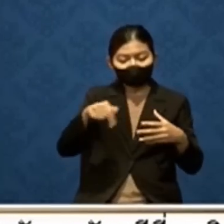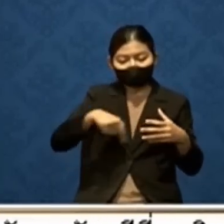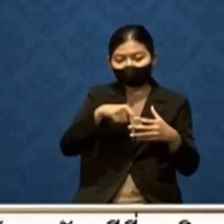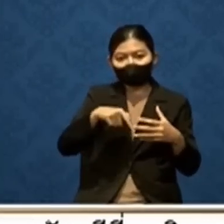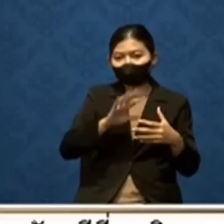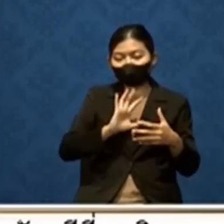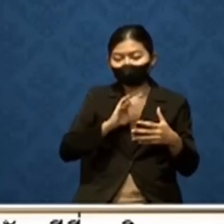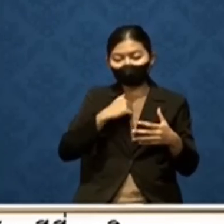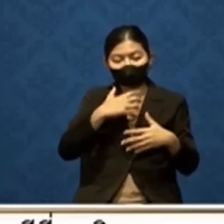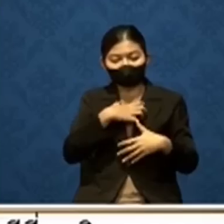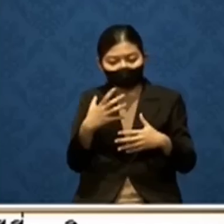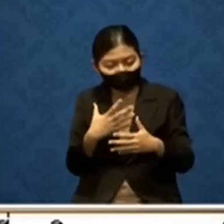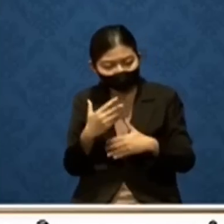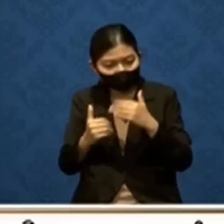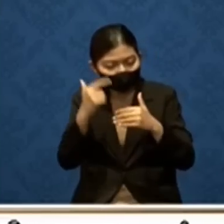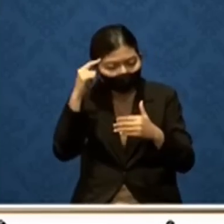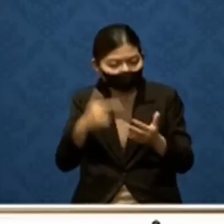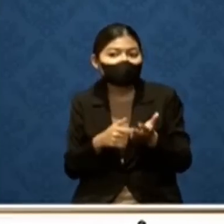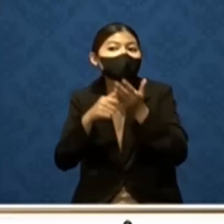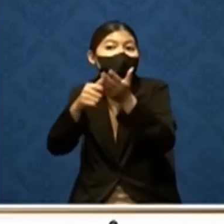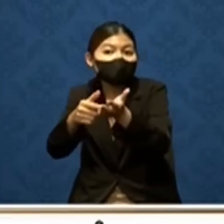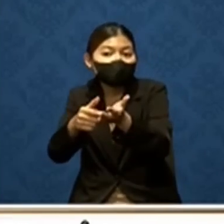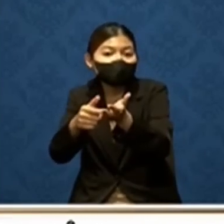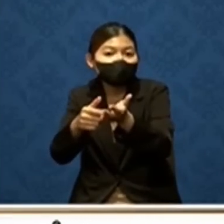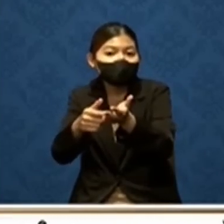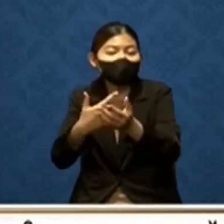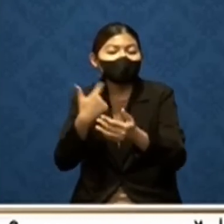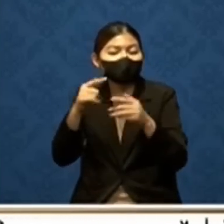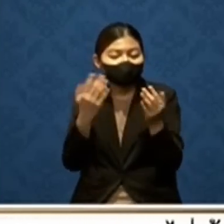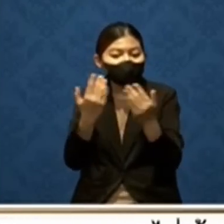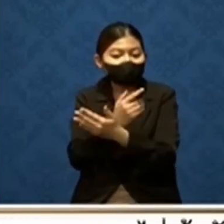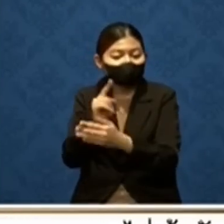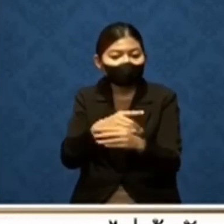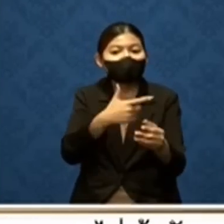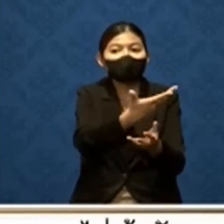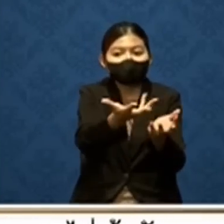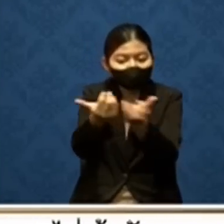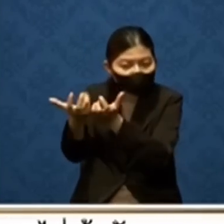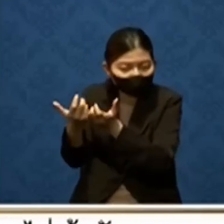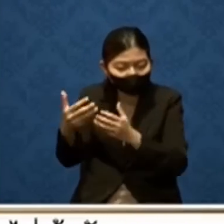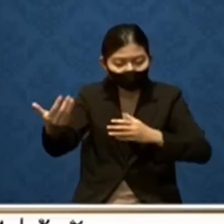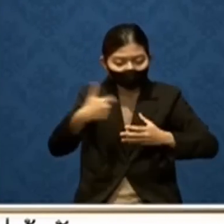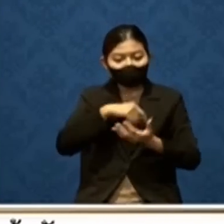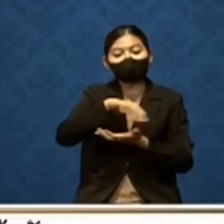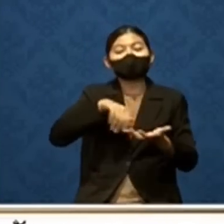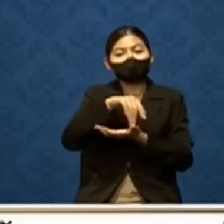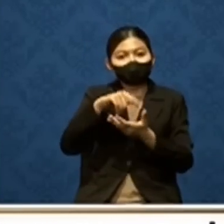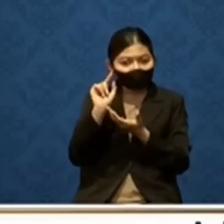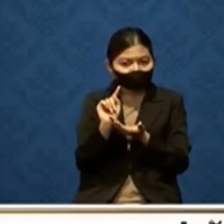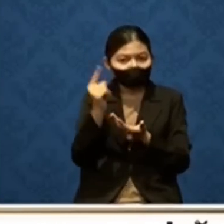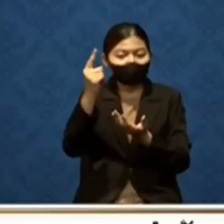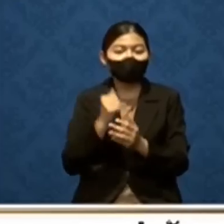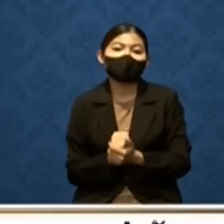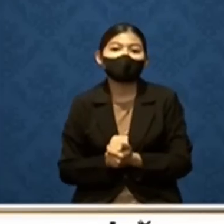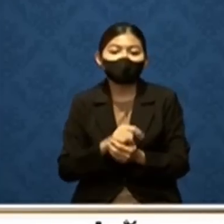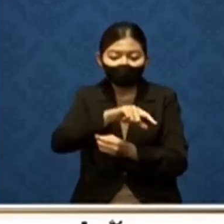ไม่ใช่เอาส่ทเราตองการที่จะอนุรักษ์ไปนำเสนอเขาเปลี่ยจาก outside in เป็ inside outแล้ทำให้ทกทุกสิ่งทุกทกอย่างที่เป็